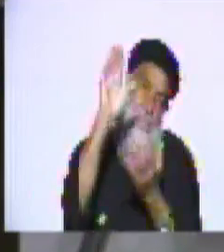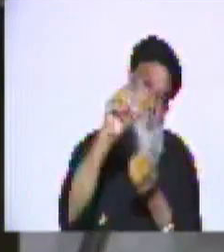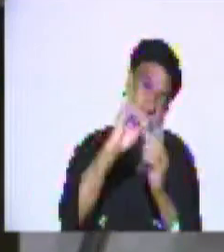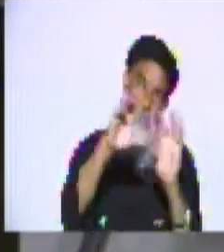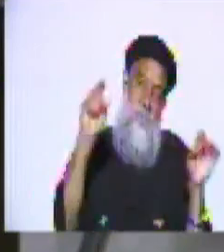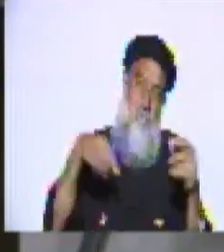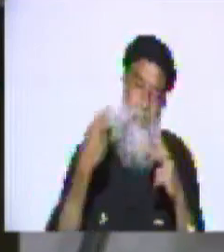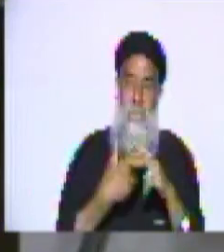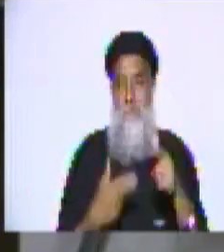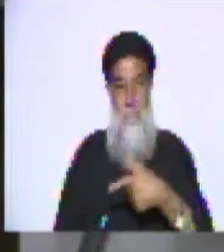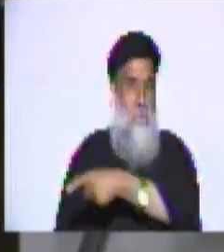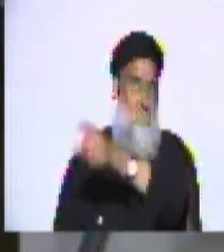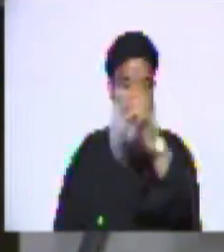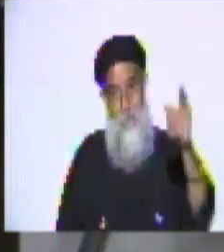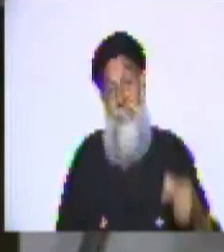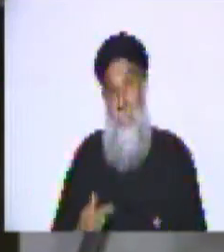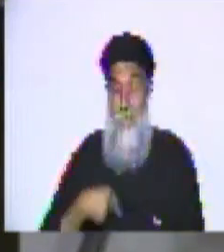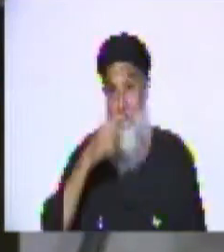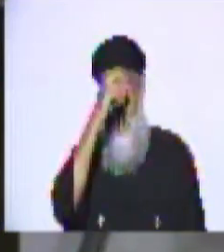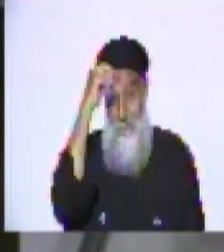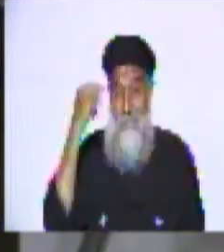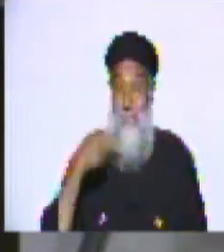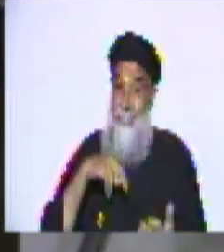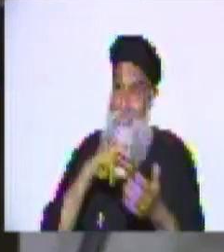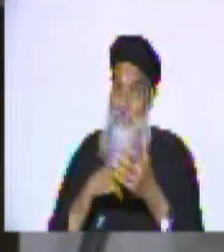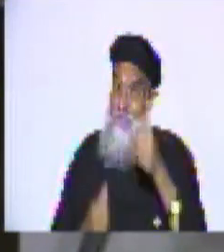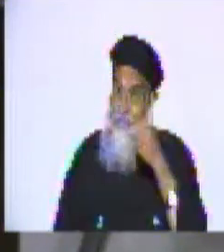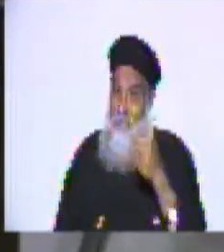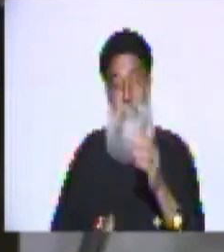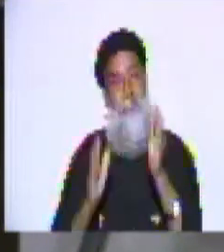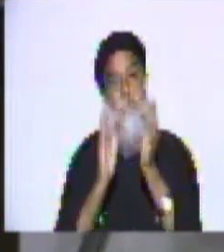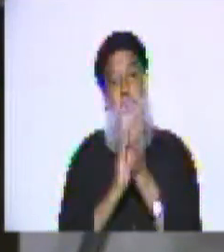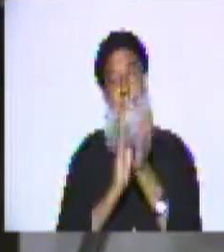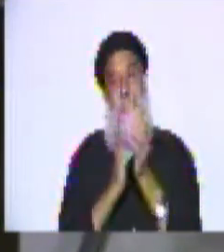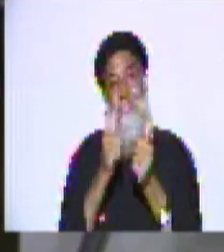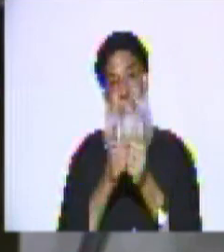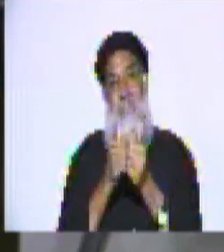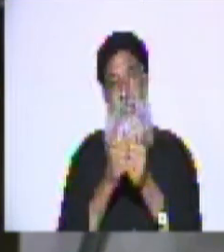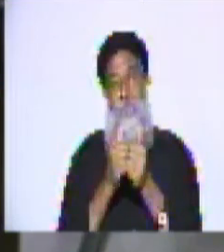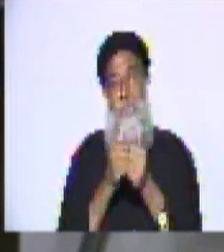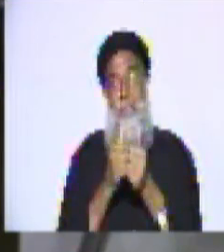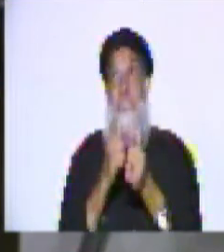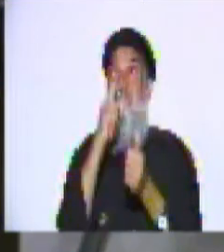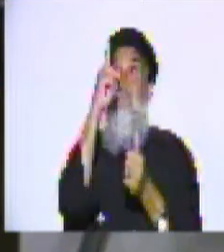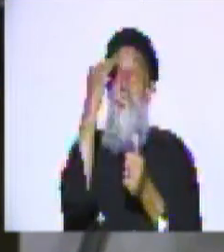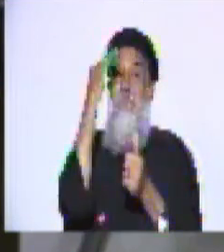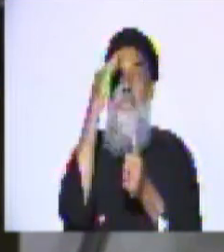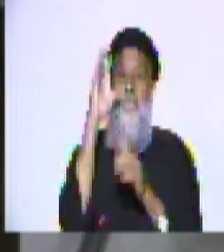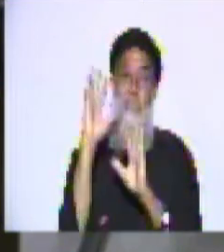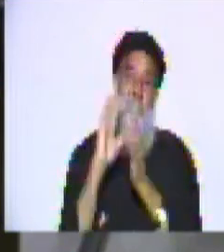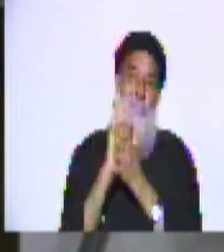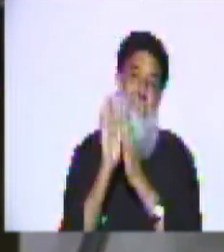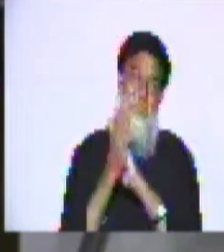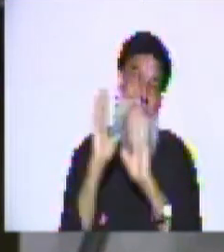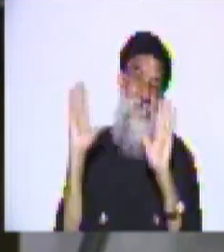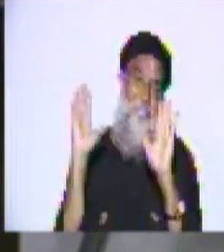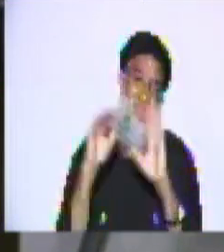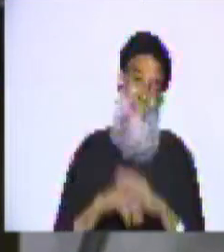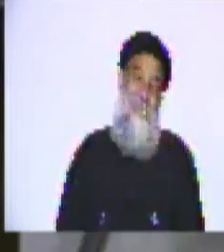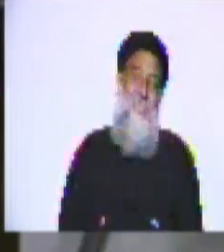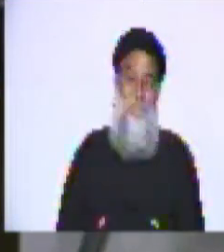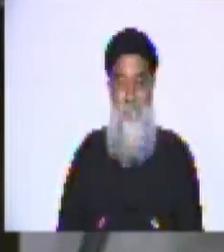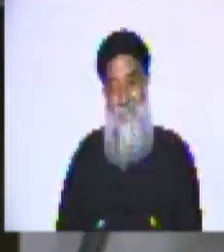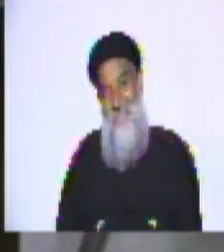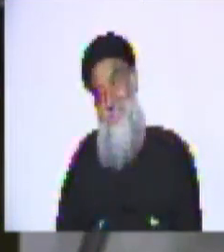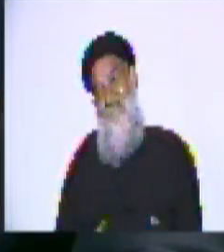ساعات تبقى تخلي الناس يدوا للشخص كرامة فيضيع أجره ما يبقالوش أجر. لا